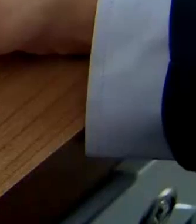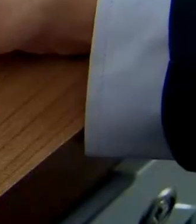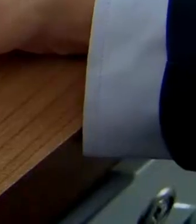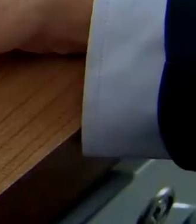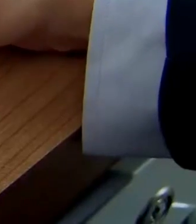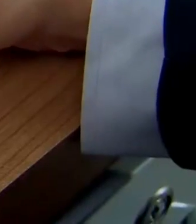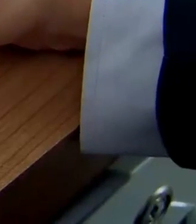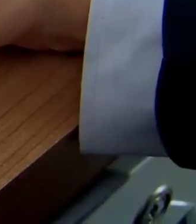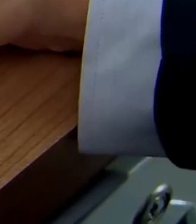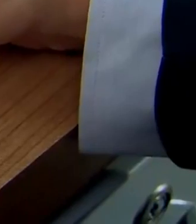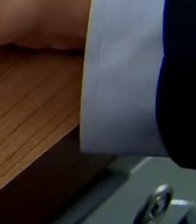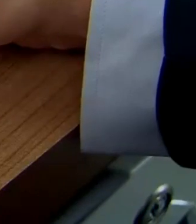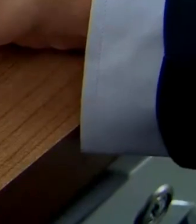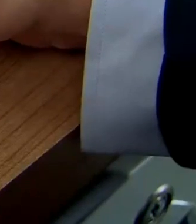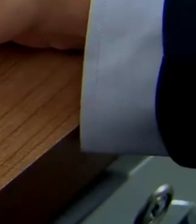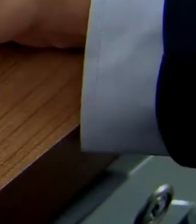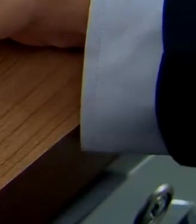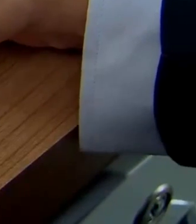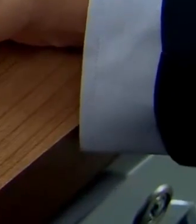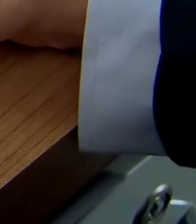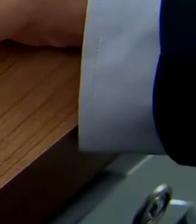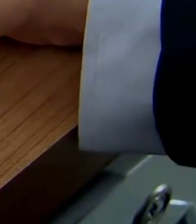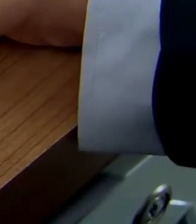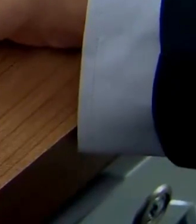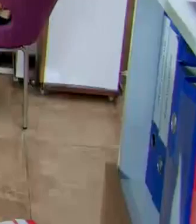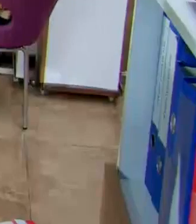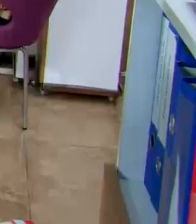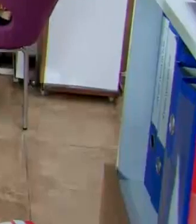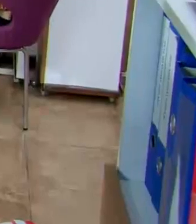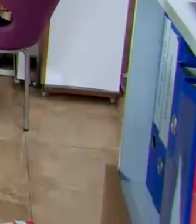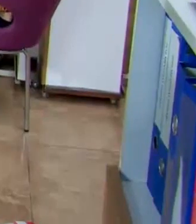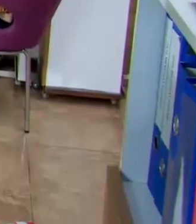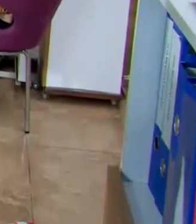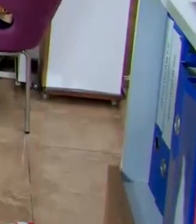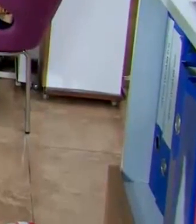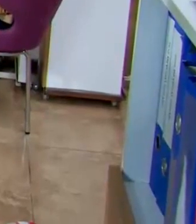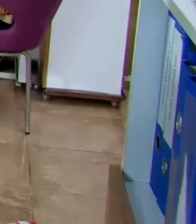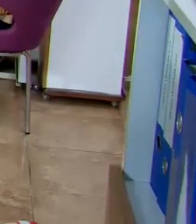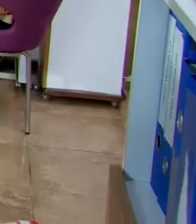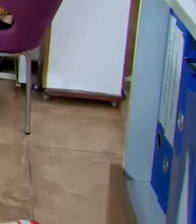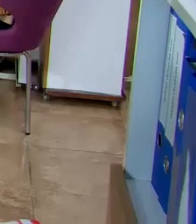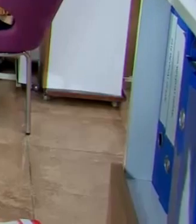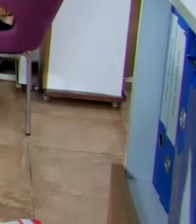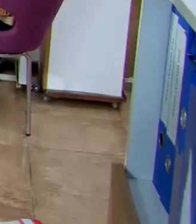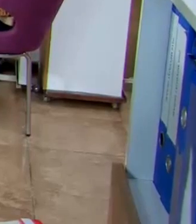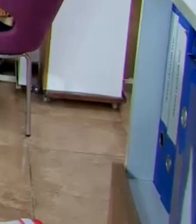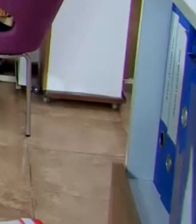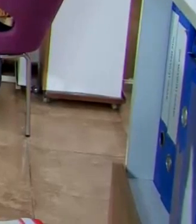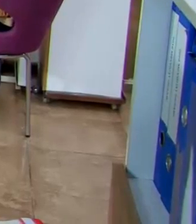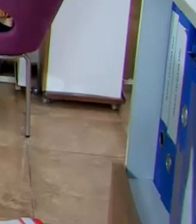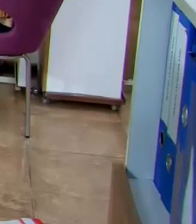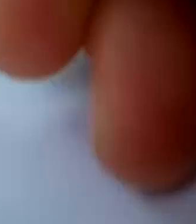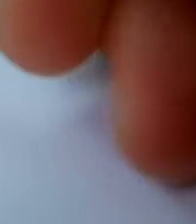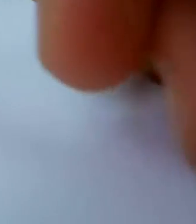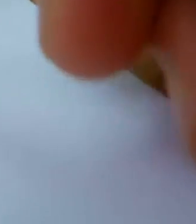Küçük not kağıdına Kemal'in verdiği numarayı yazıyor. 0216 ile başlayan numaranın son 4 hanesinin 3779 ile